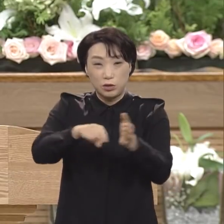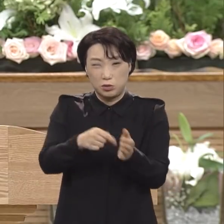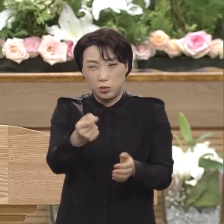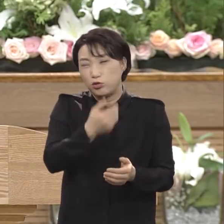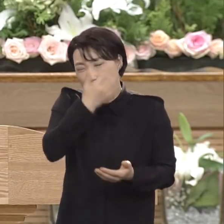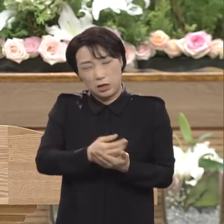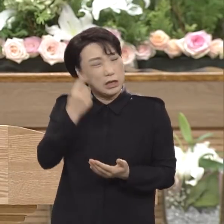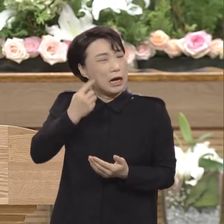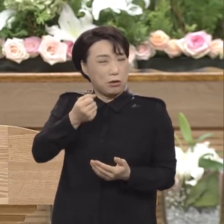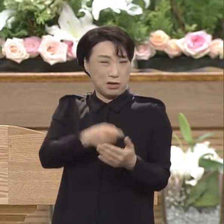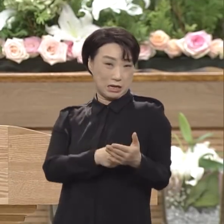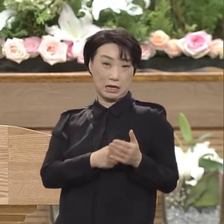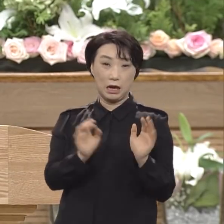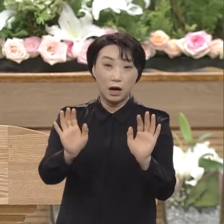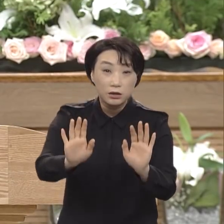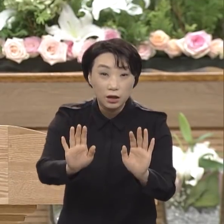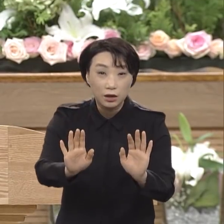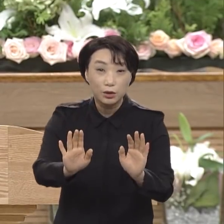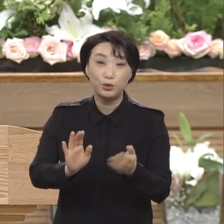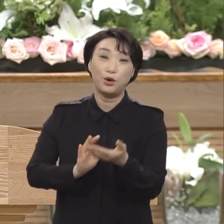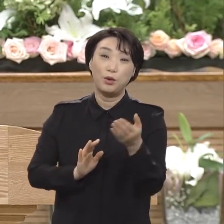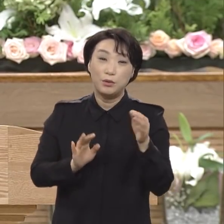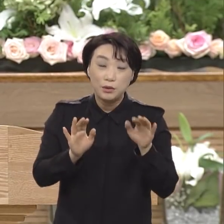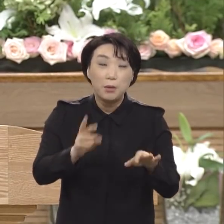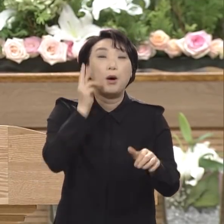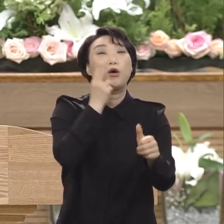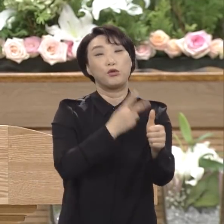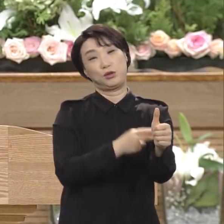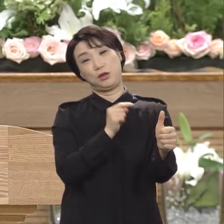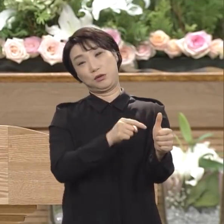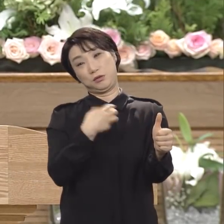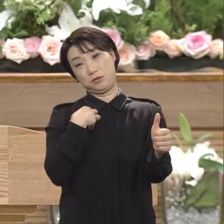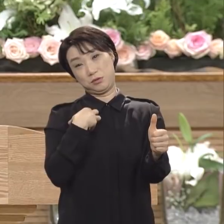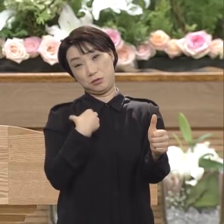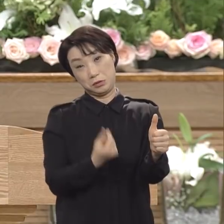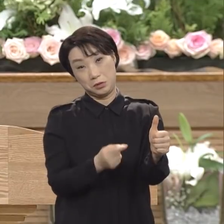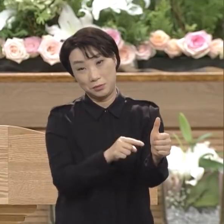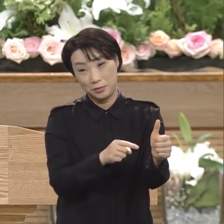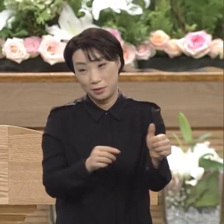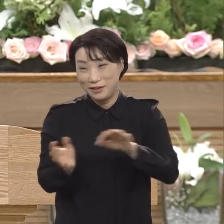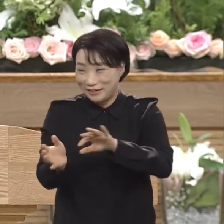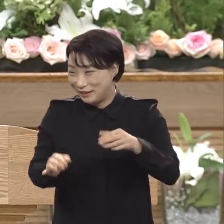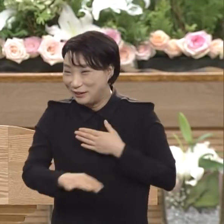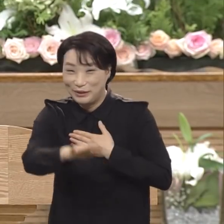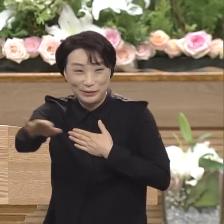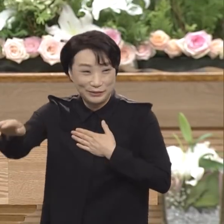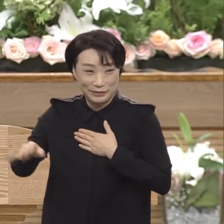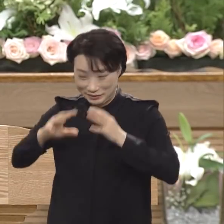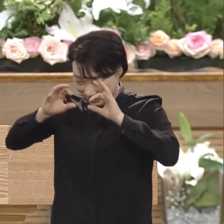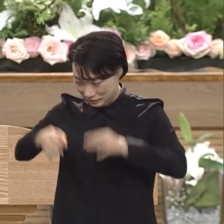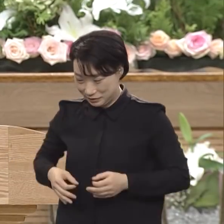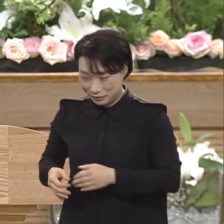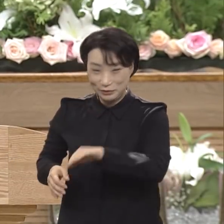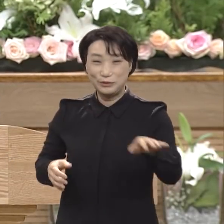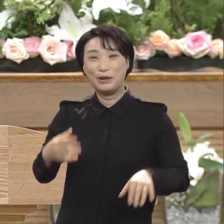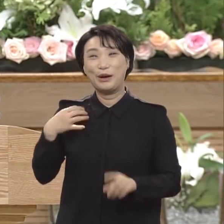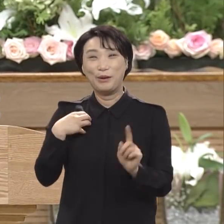아니하노라. 아니하노라. 지금 바울이 그러고 있잖아요. 근데 우리는 지금 못 오고 있는